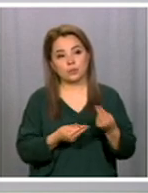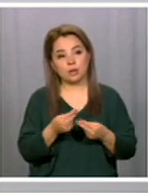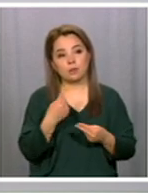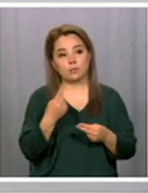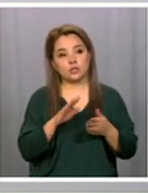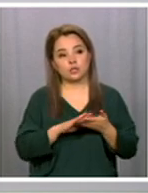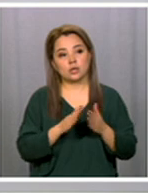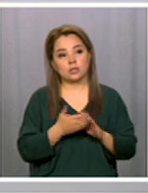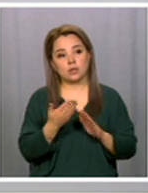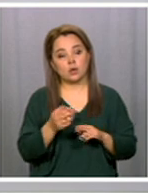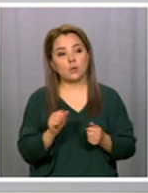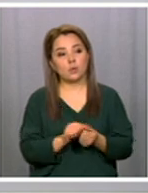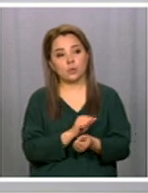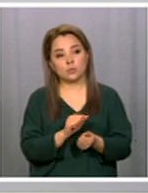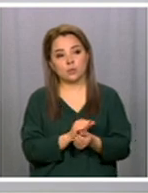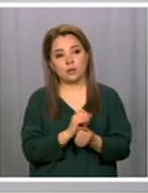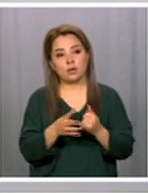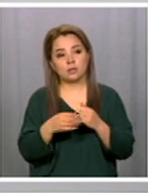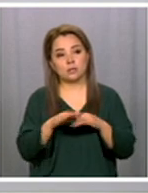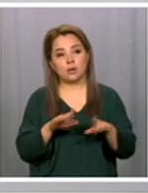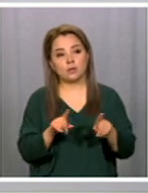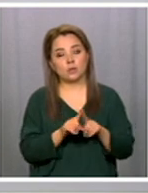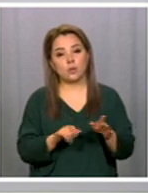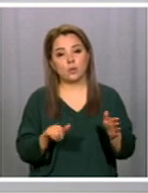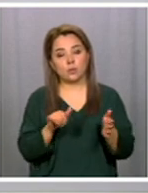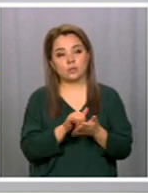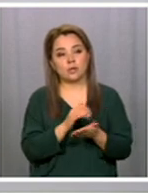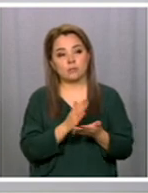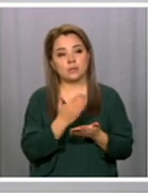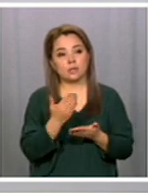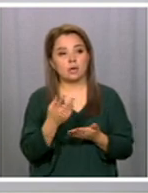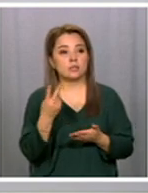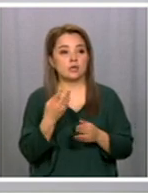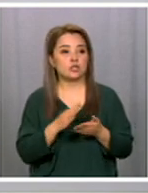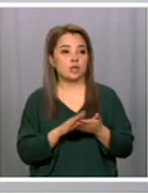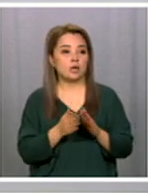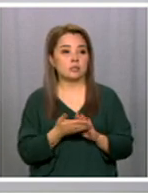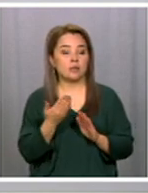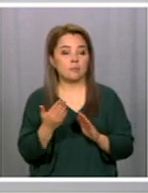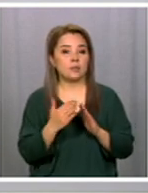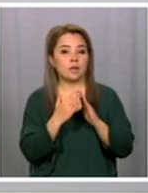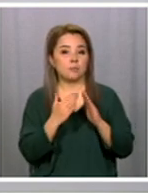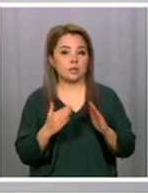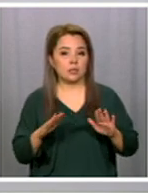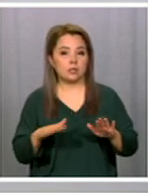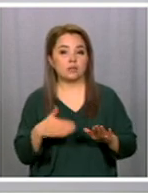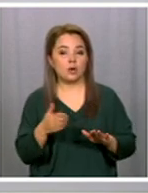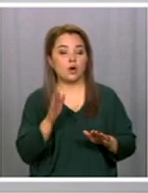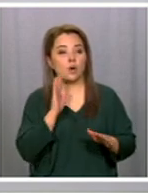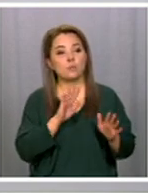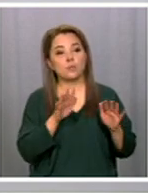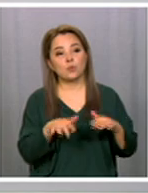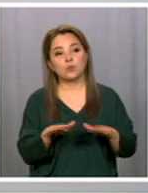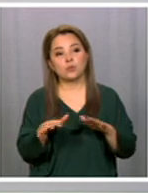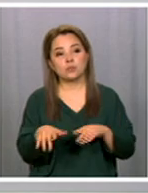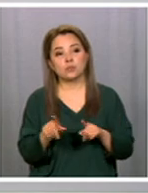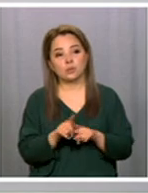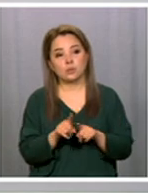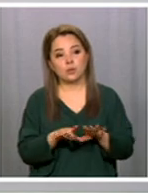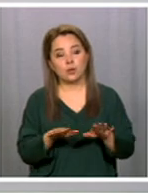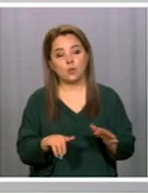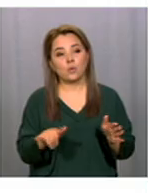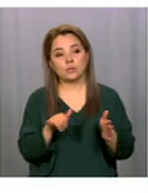жағында құрлықтағы ағзалар орналасқан болатынса, екінші жақтағы пирамидада мұхиттағы ағзалар